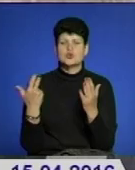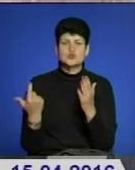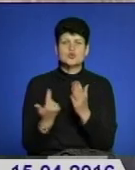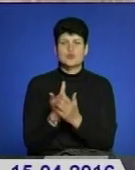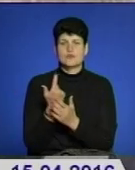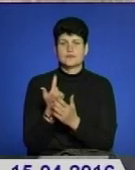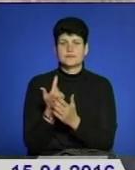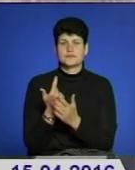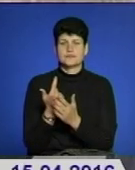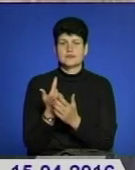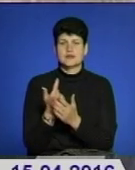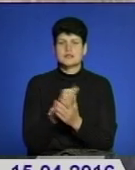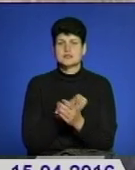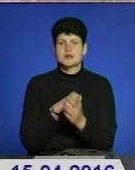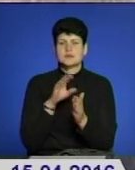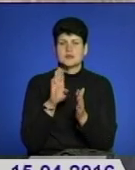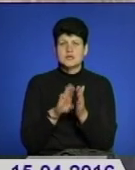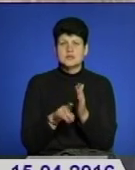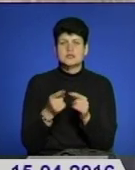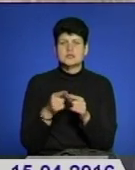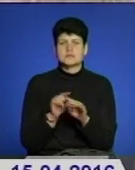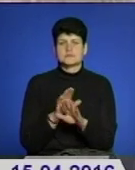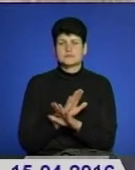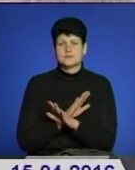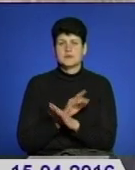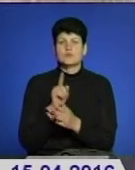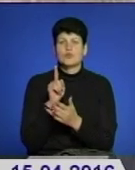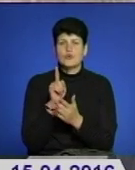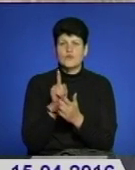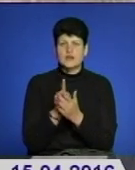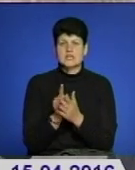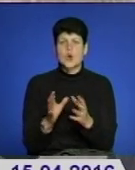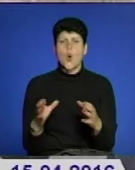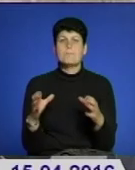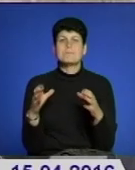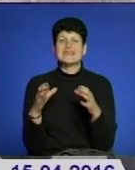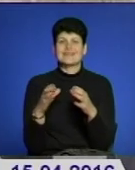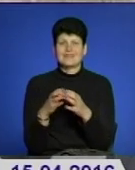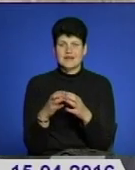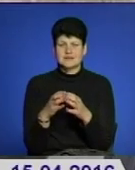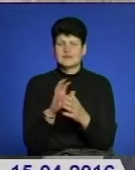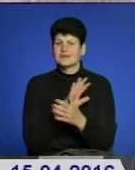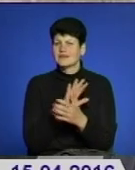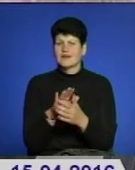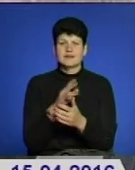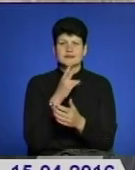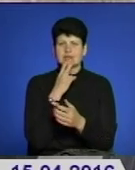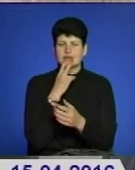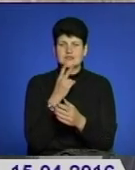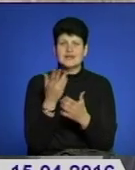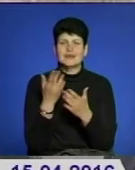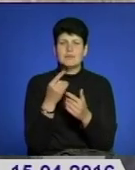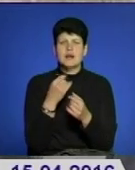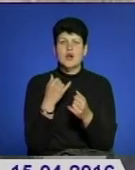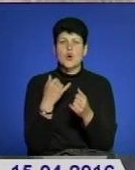таки, кров і, що найгірше, смерть. Тому я думаю, що ми повинні сьогодні об'єднатися, незважаючи під якими